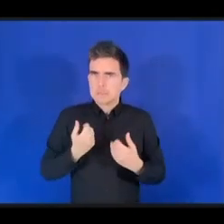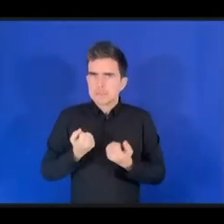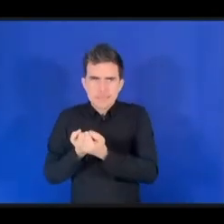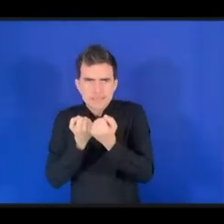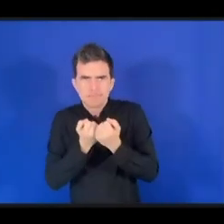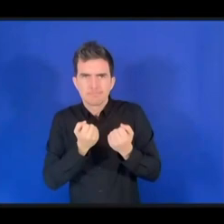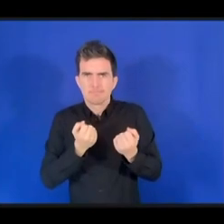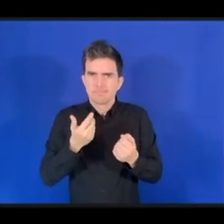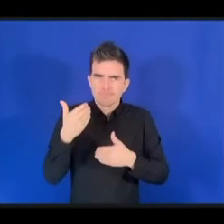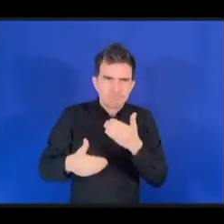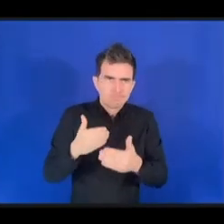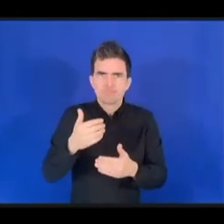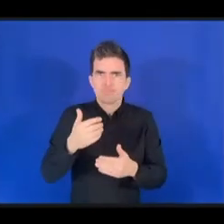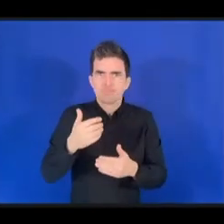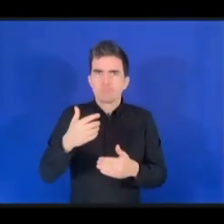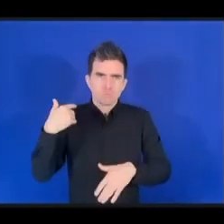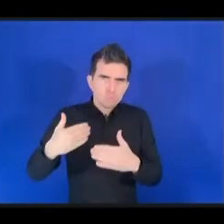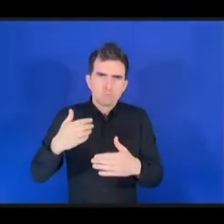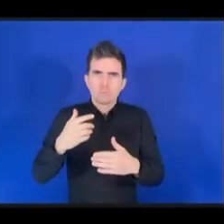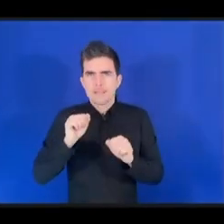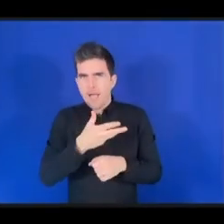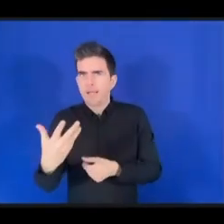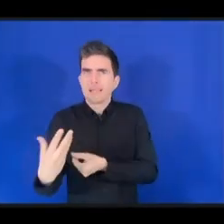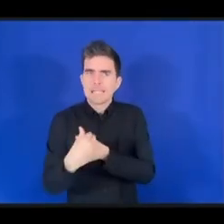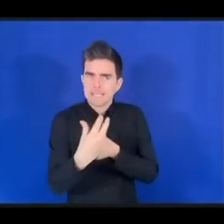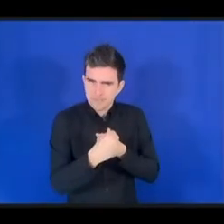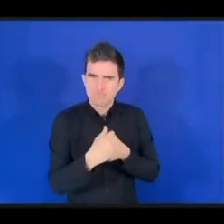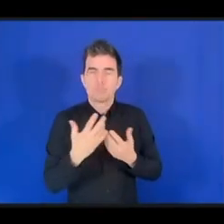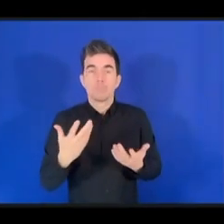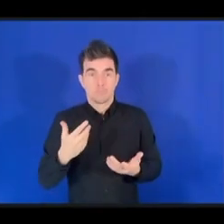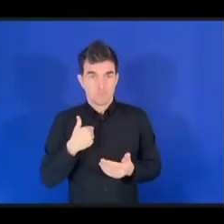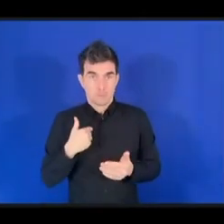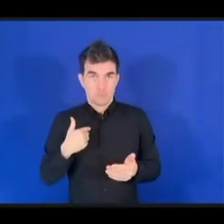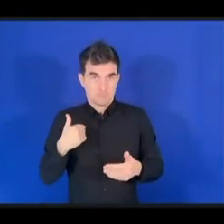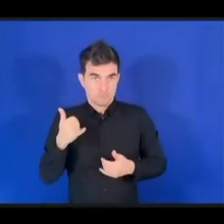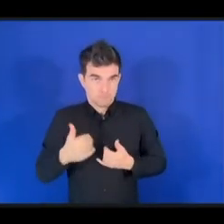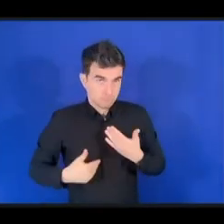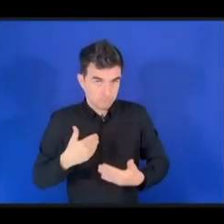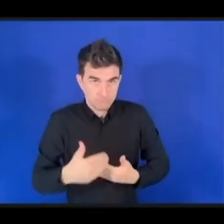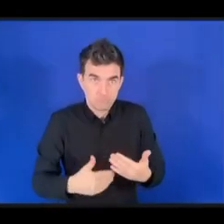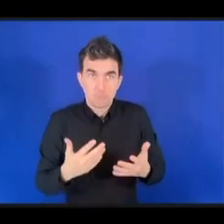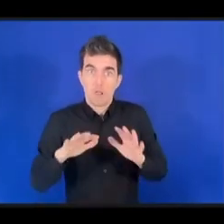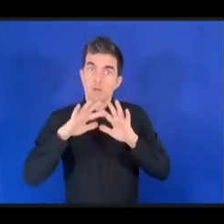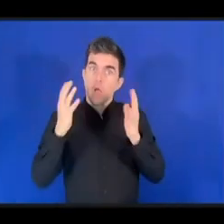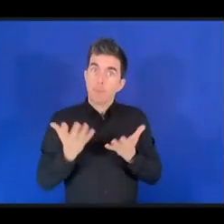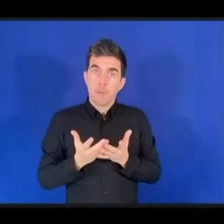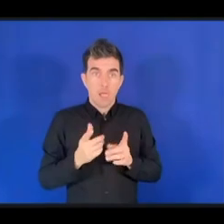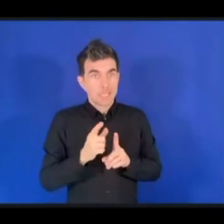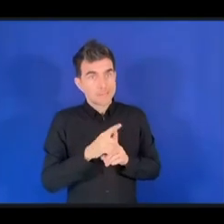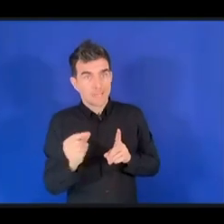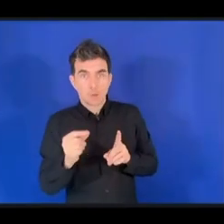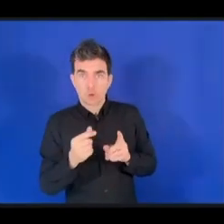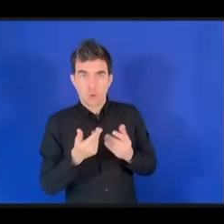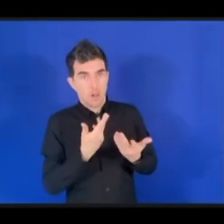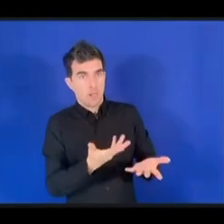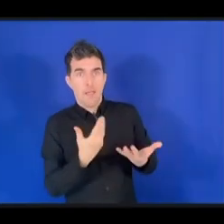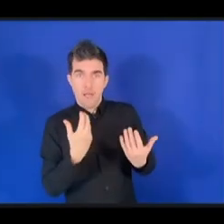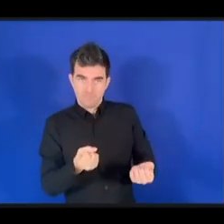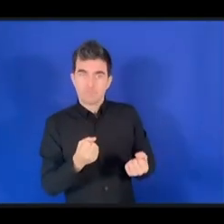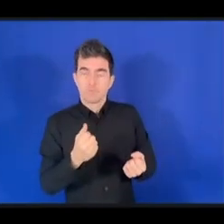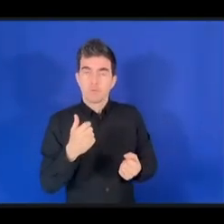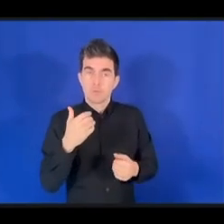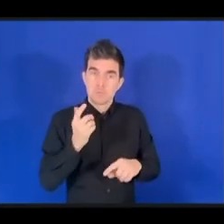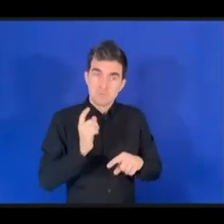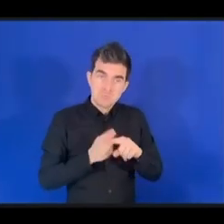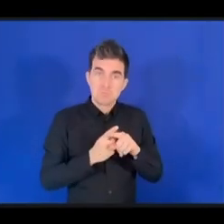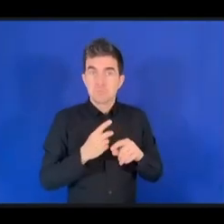ますグローバルデジタルコンパクトがまとめられそしてあウスのプラス20のプロセス